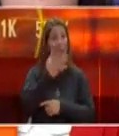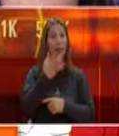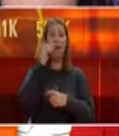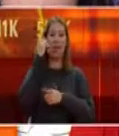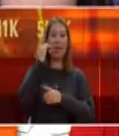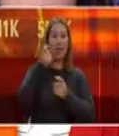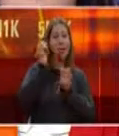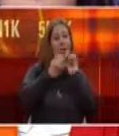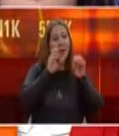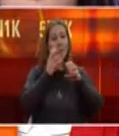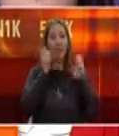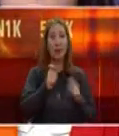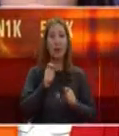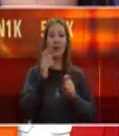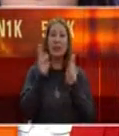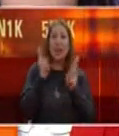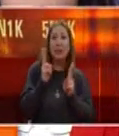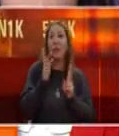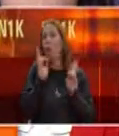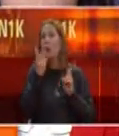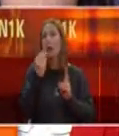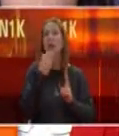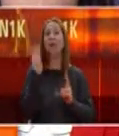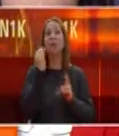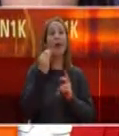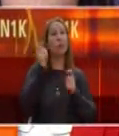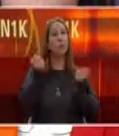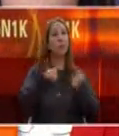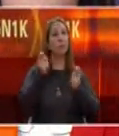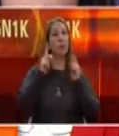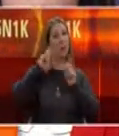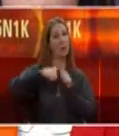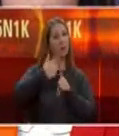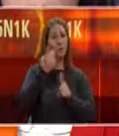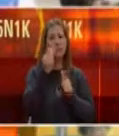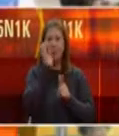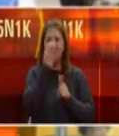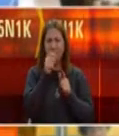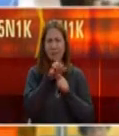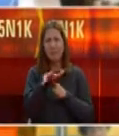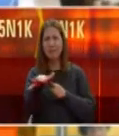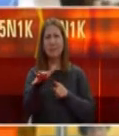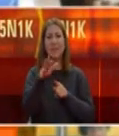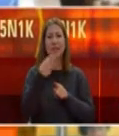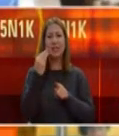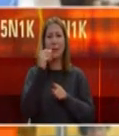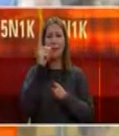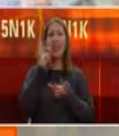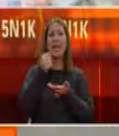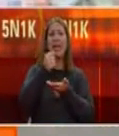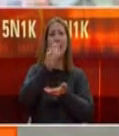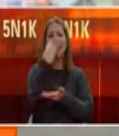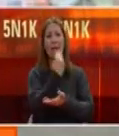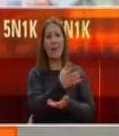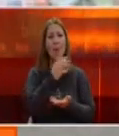yapan bir proje. Yerellerde gençlerin yürüttüğü bir proje. Çok basit bir işleyişi var. Gençler bir hibe programı